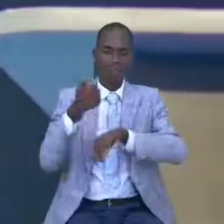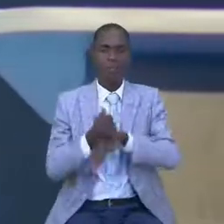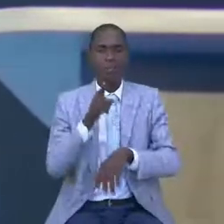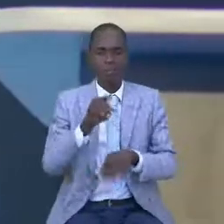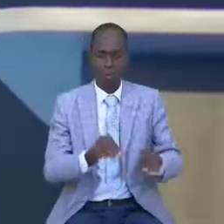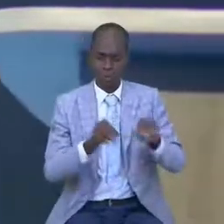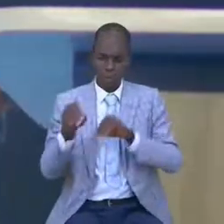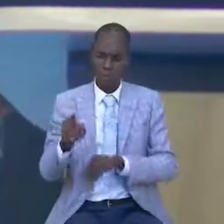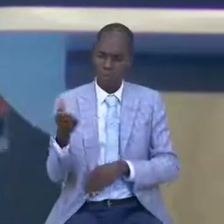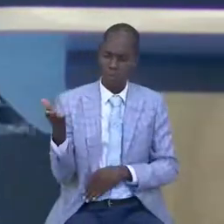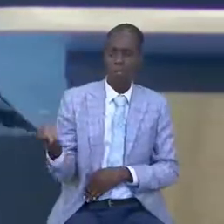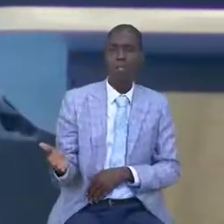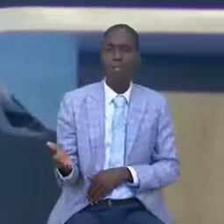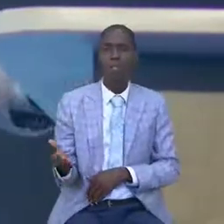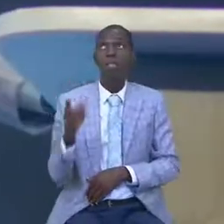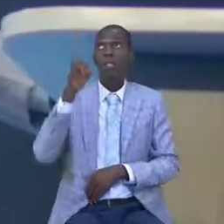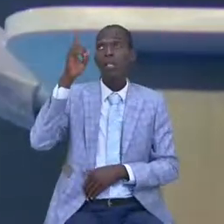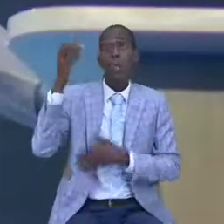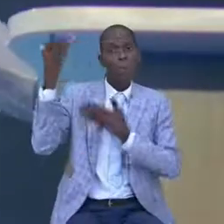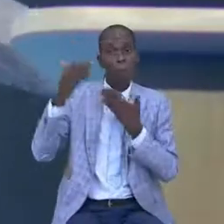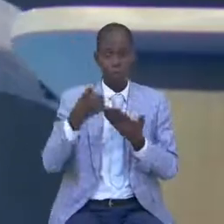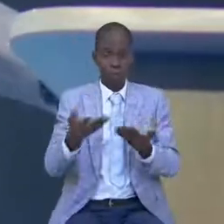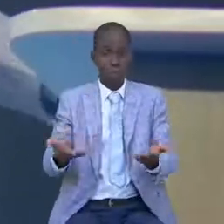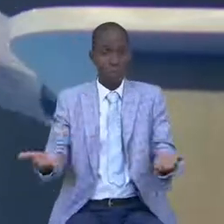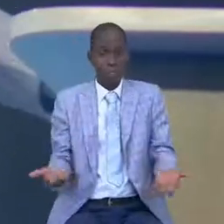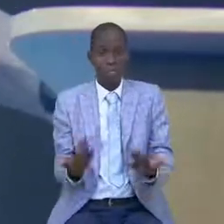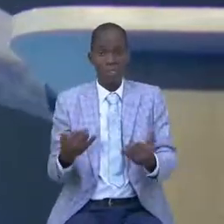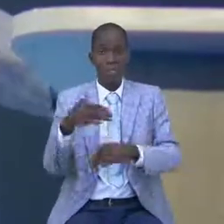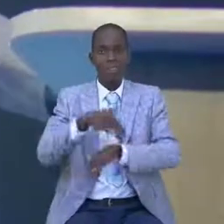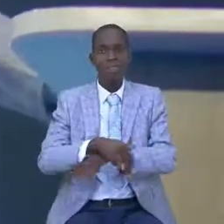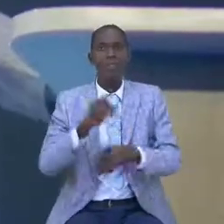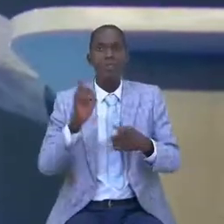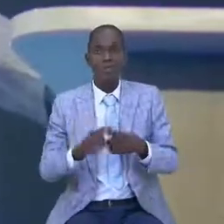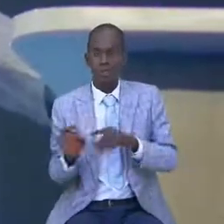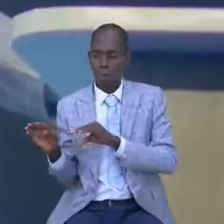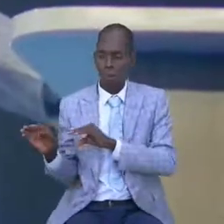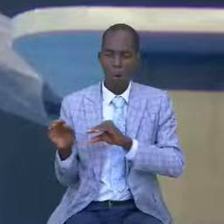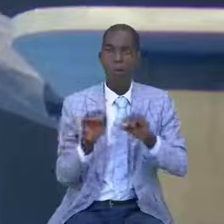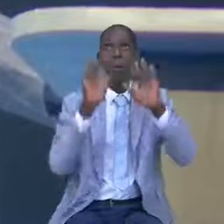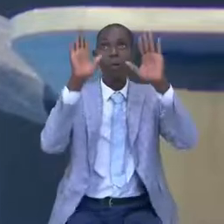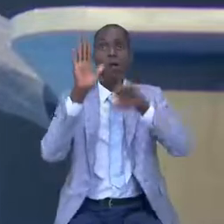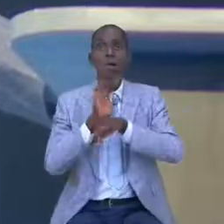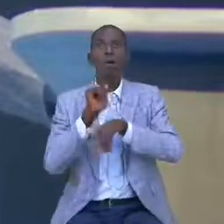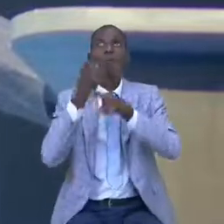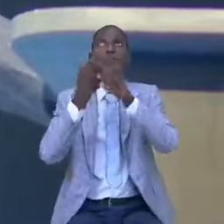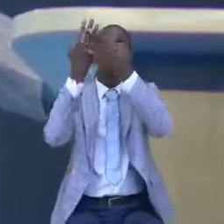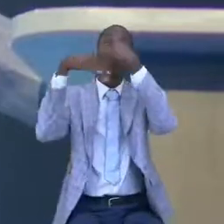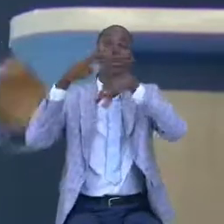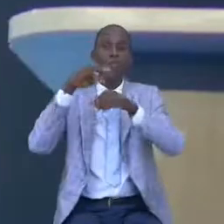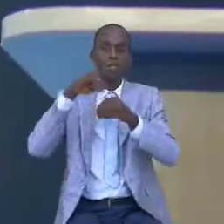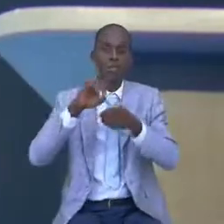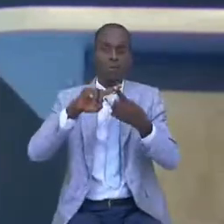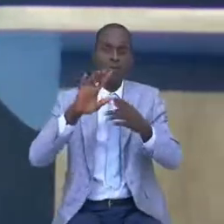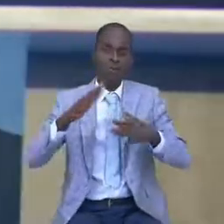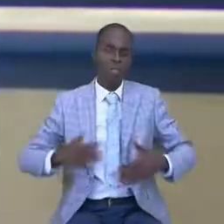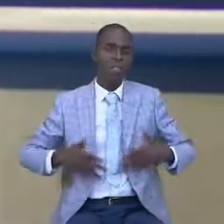t'ai choisi. Et que je t'ai choisi. C'est moi qui t'ai ordonné. Il t'a amené ici ce soir